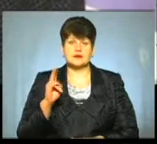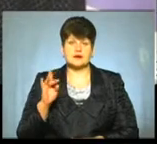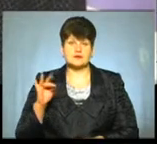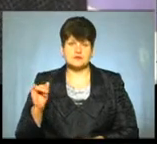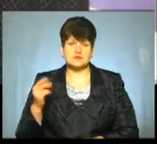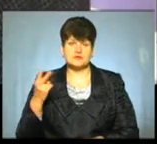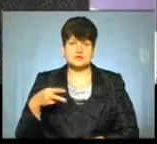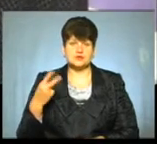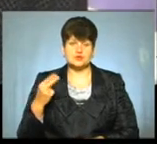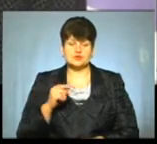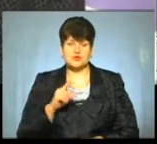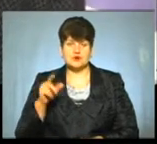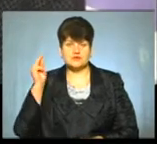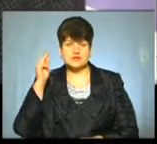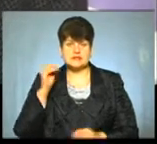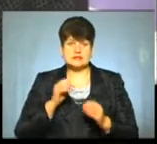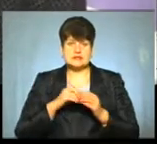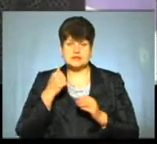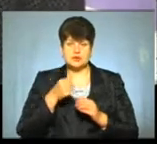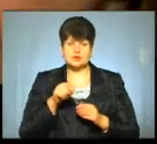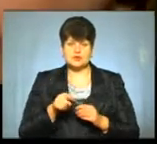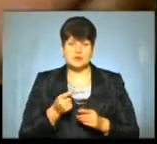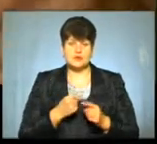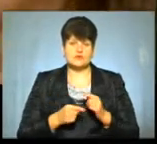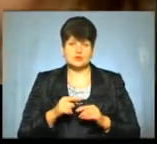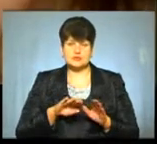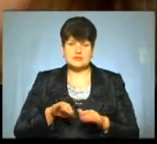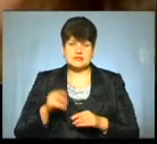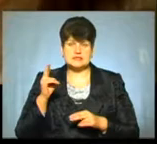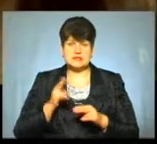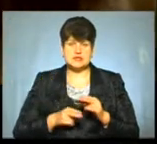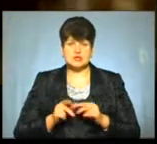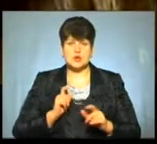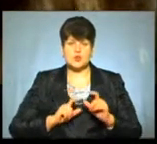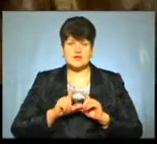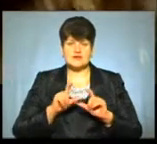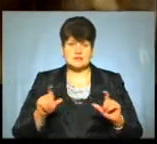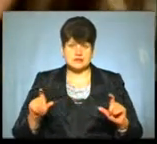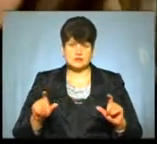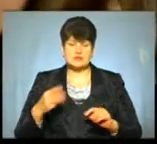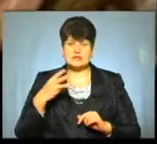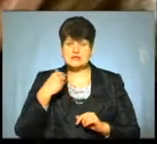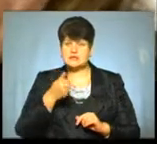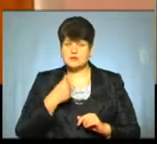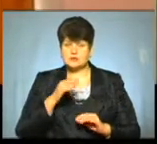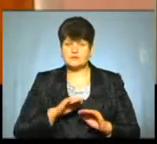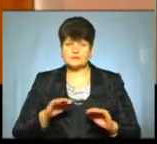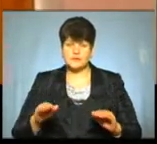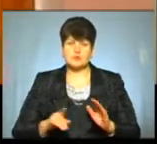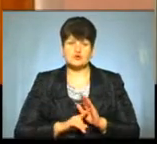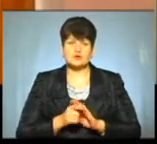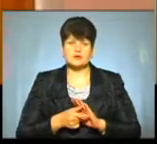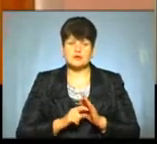Ірина Керсова у 22-й школі провчилася 10 років. Сюди ж повернулася після закінчення університету. 30 років